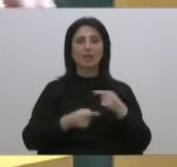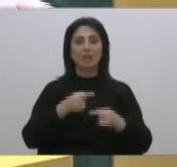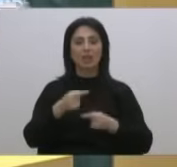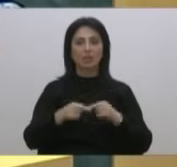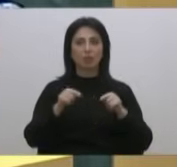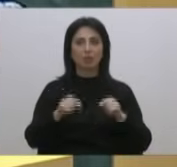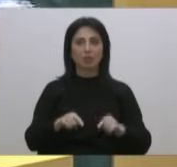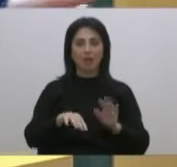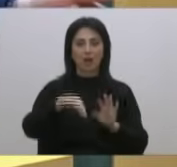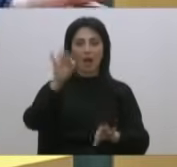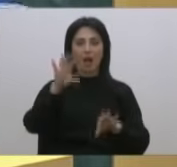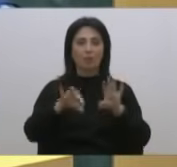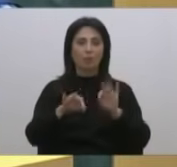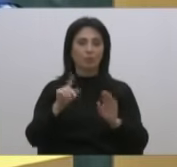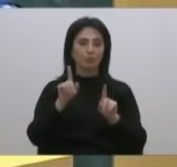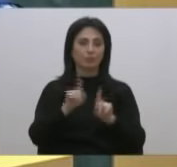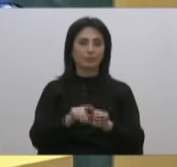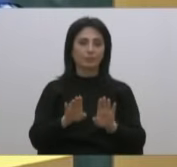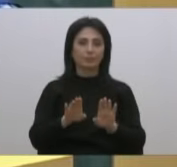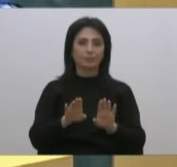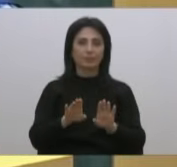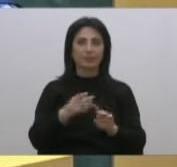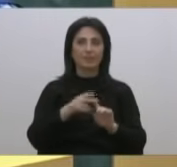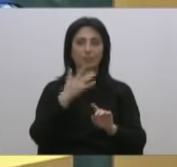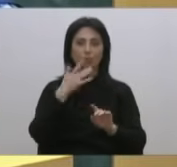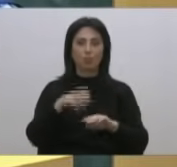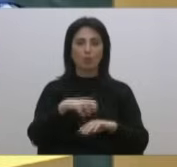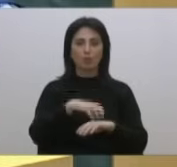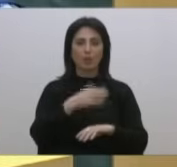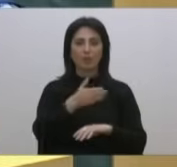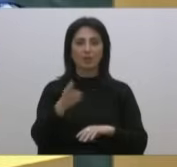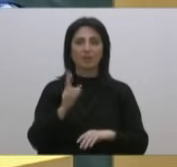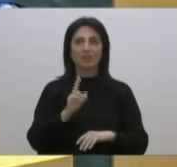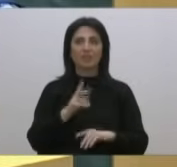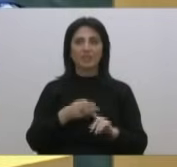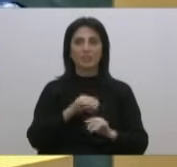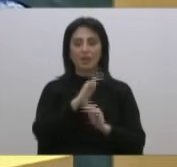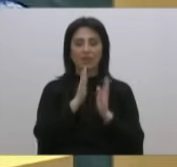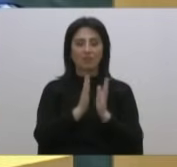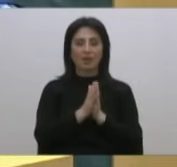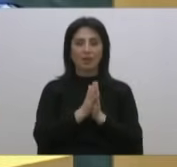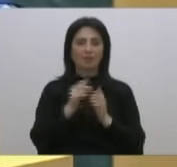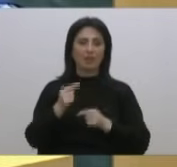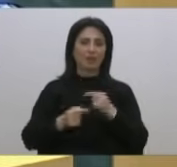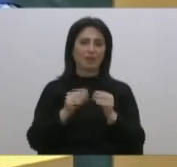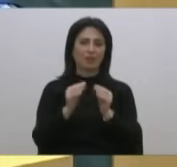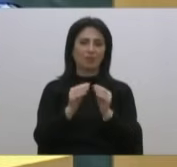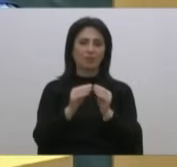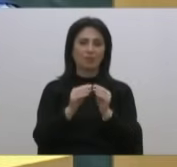ტრადიციულად აქ გამოირჩნენ ის პოლიტიკური პარტიები, რომლებიც ამ ყოველფრით